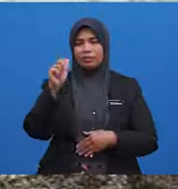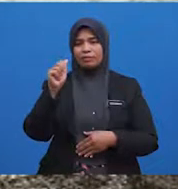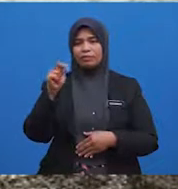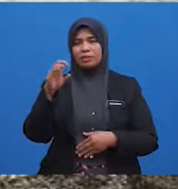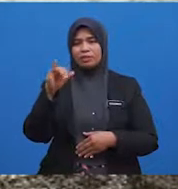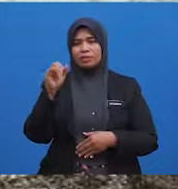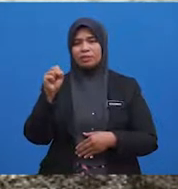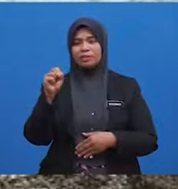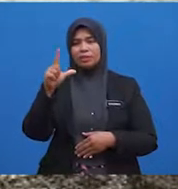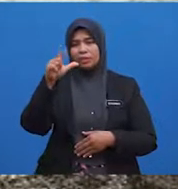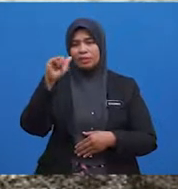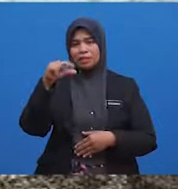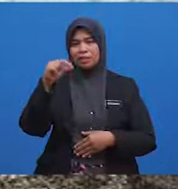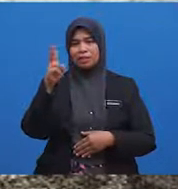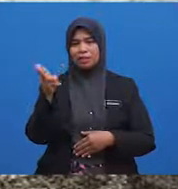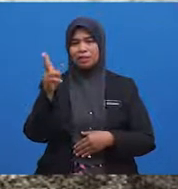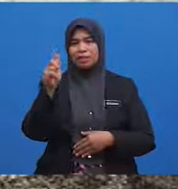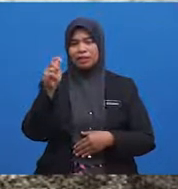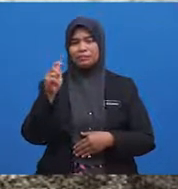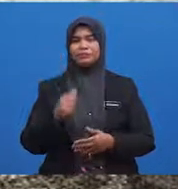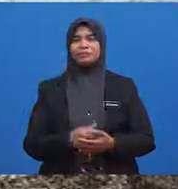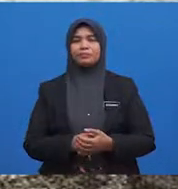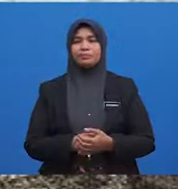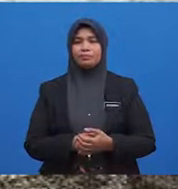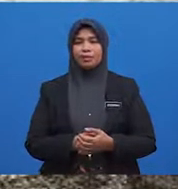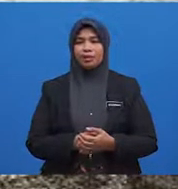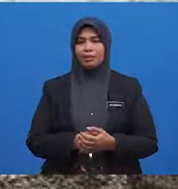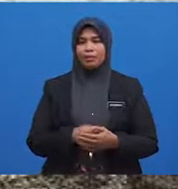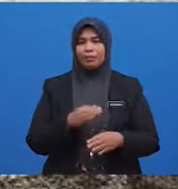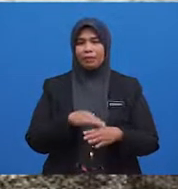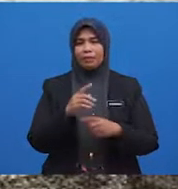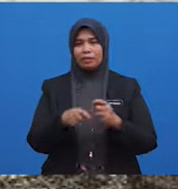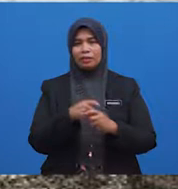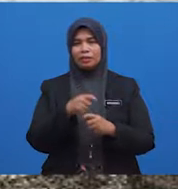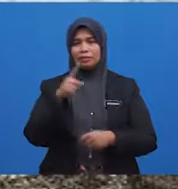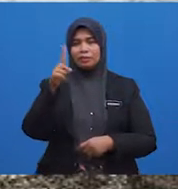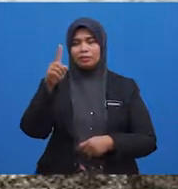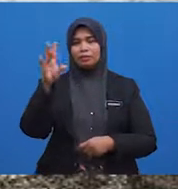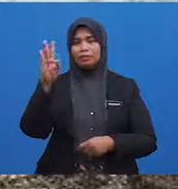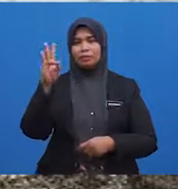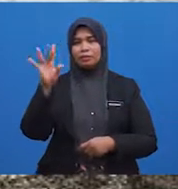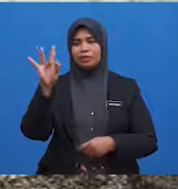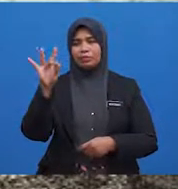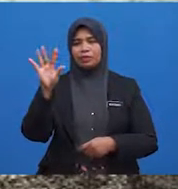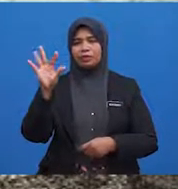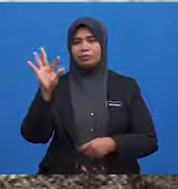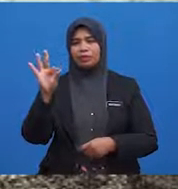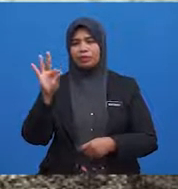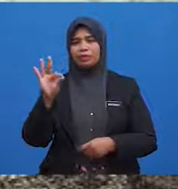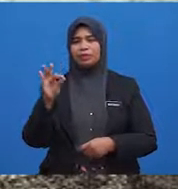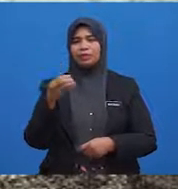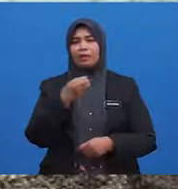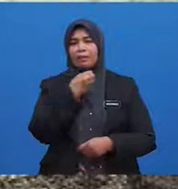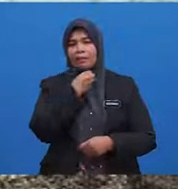India pada 7 Januari 1789 memerihakan bahawa Perak